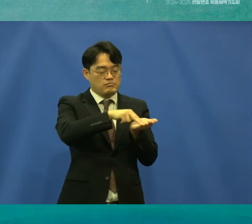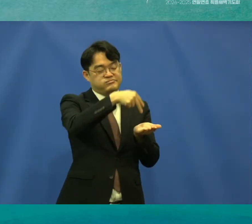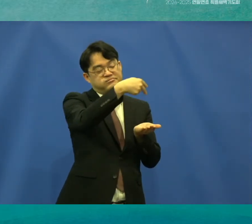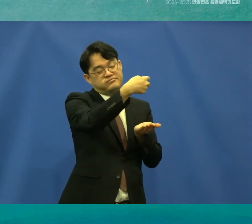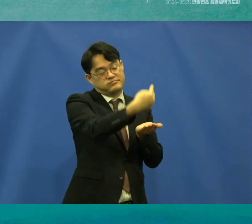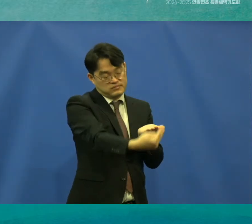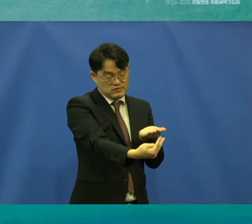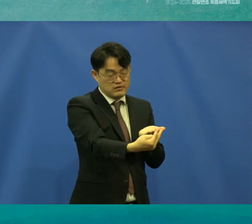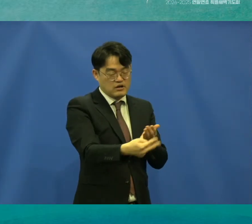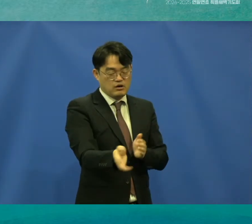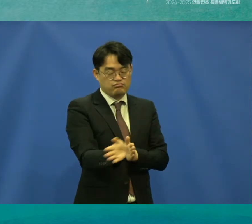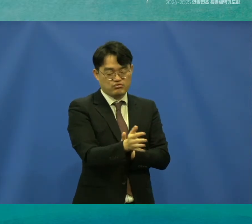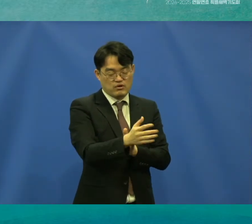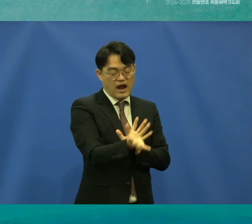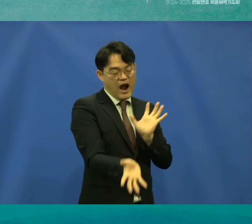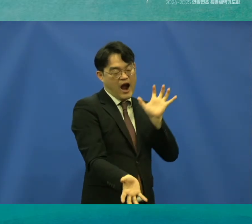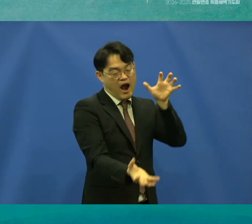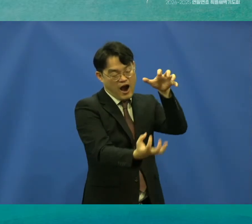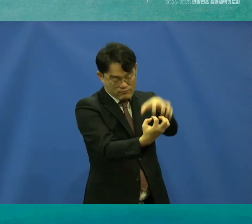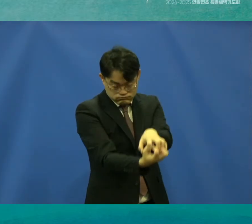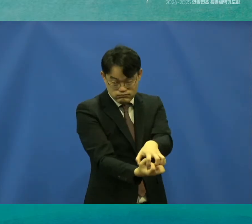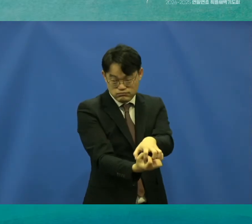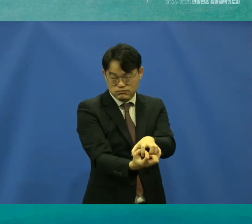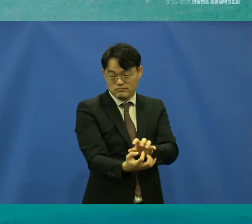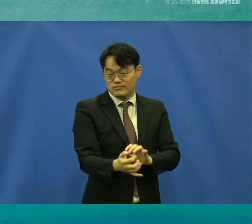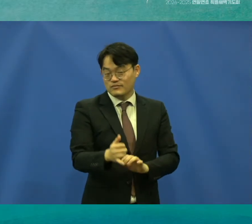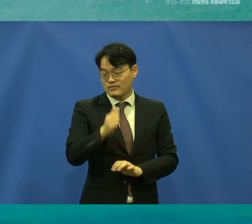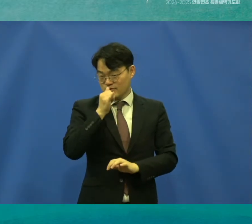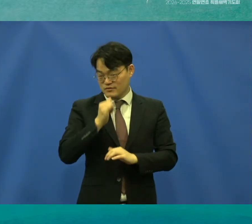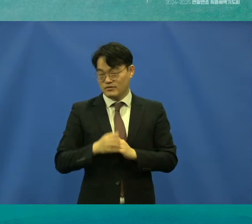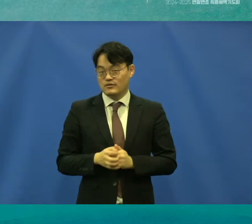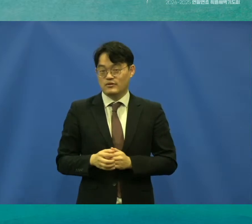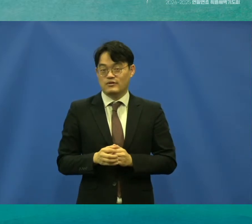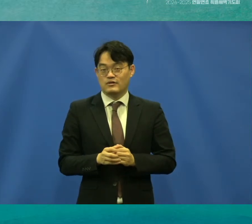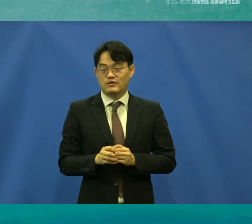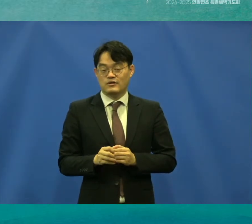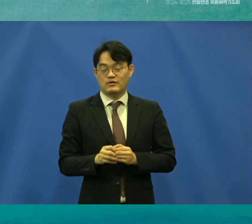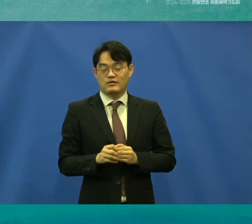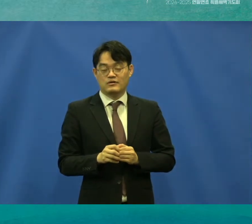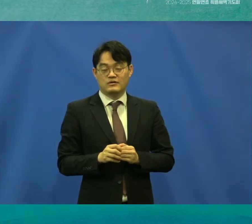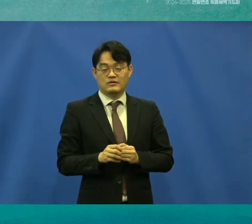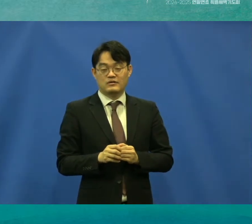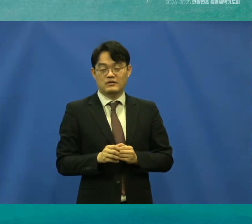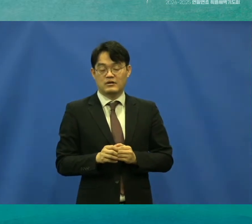다시스행 배의 싹은 비쌌습니다. 그러나 목적지에 도달하지 못합니다.